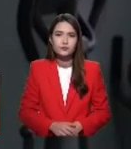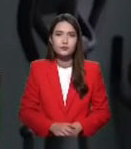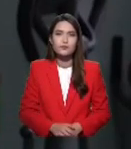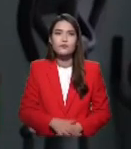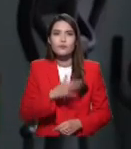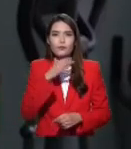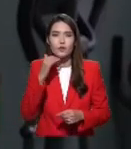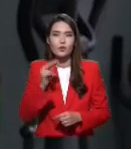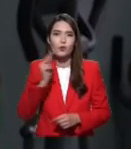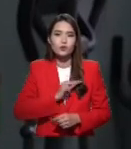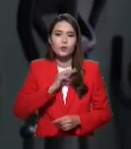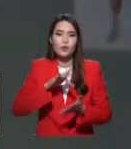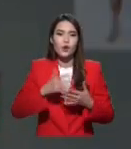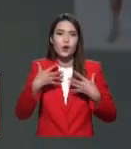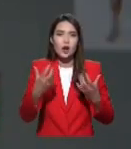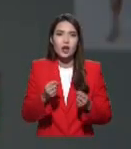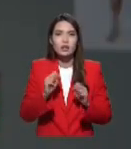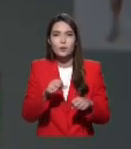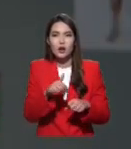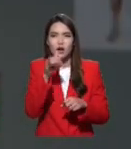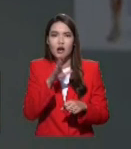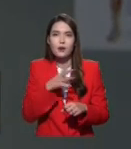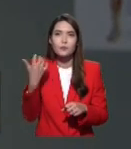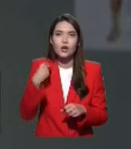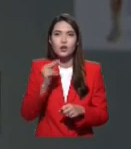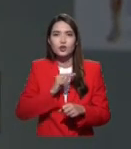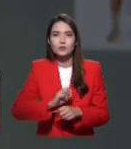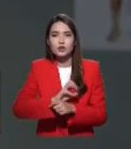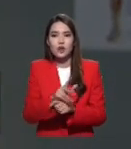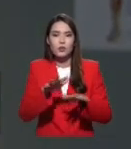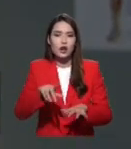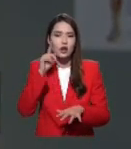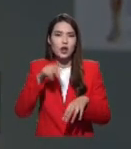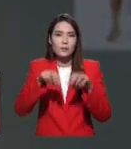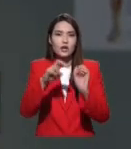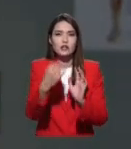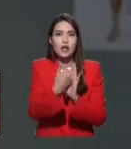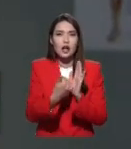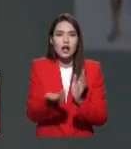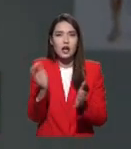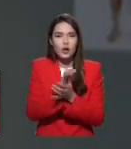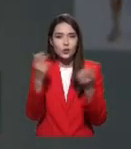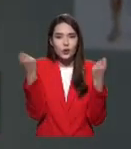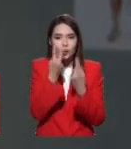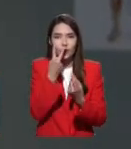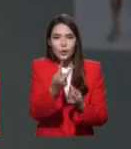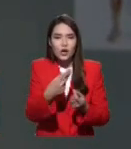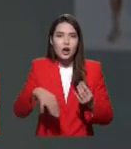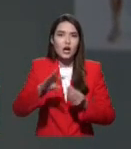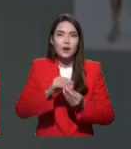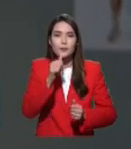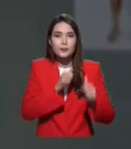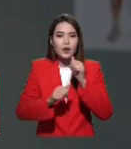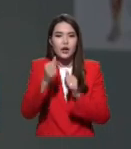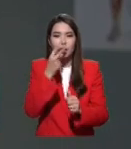сырқаттарға көмектесім келсе де мүмкіндігім болмады. Сол кезде жұмыспен қамту орталығында жастарға арналған бағдарламамен таныстым. Құжатымды дұрыстап, бағымды сынап көрдім. Бұл